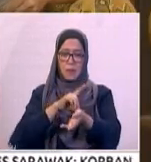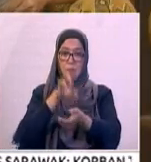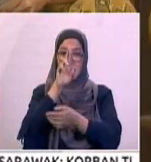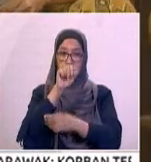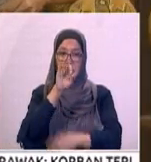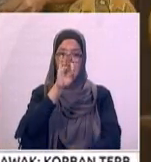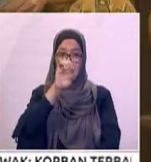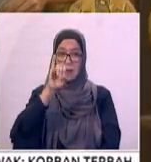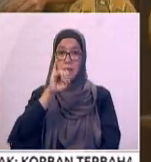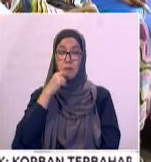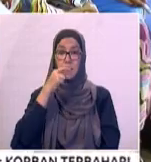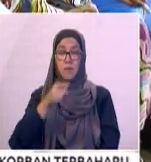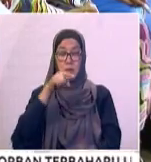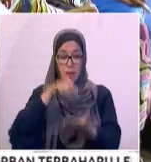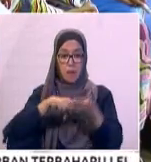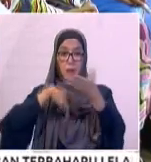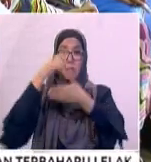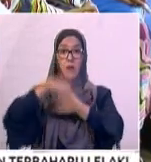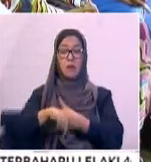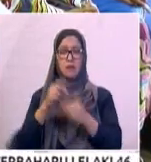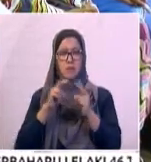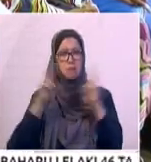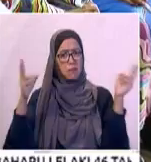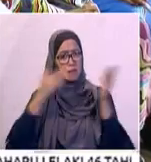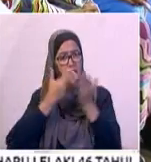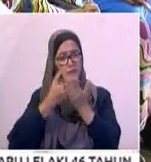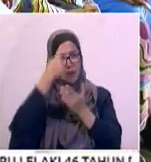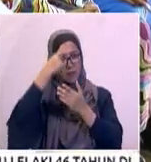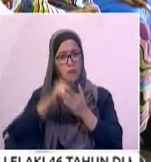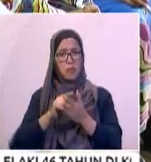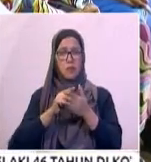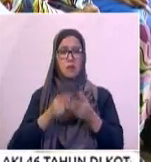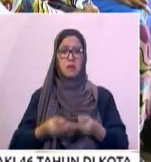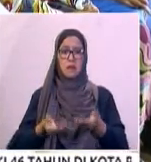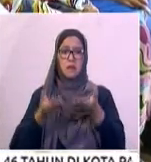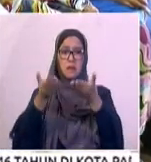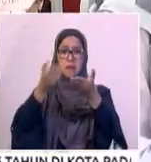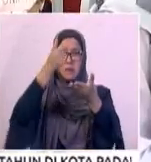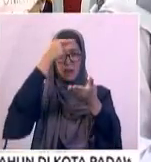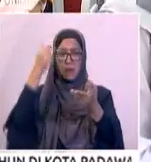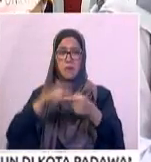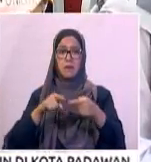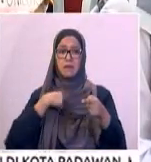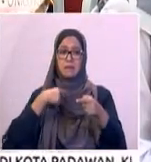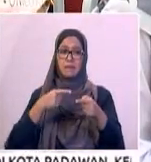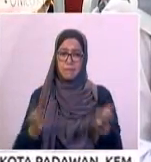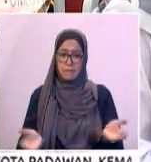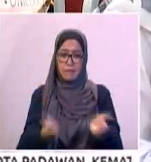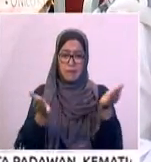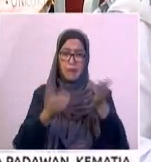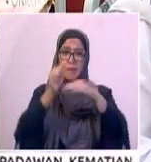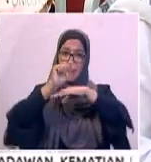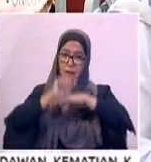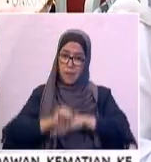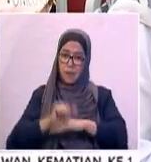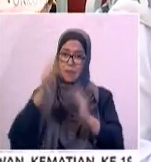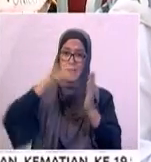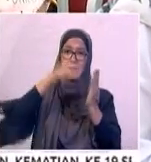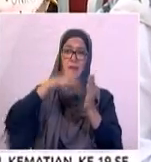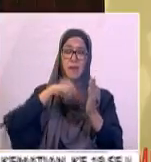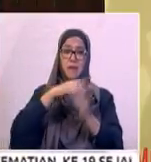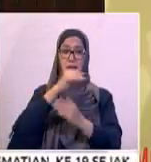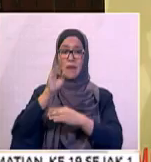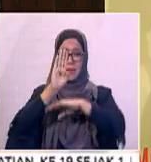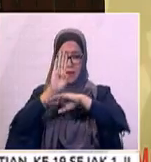yang amat baik untuk diketengahkan dalam usaha menyuburkan amalan membaca sebagai satu budaya murni dalam